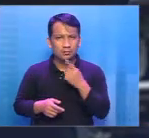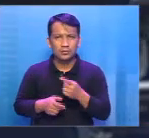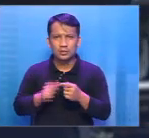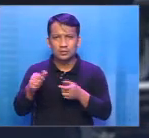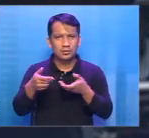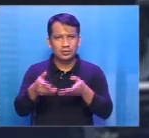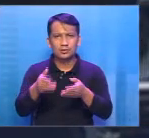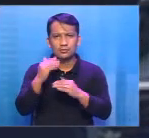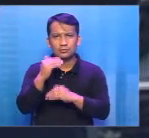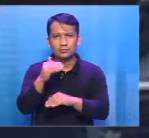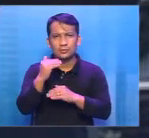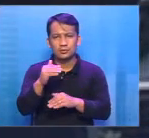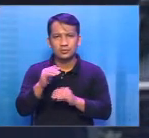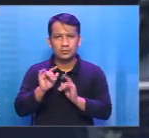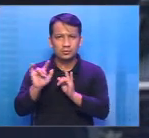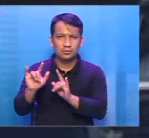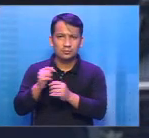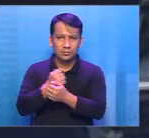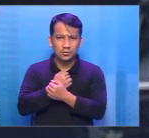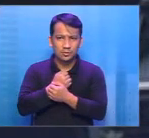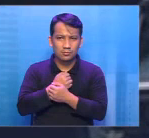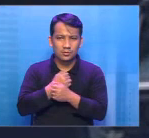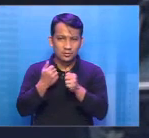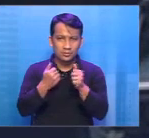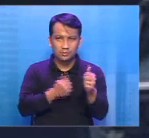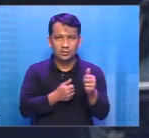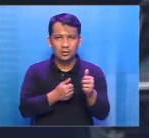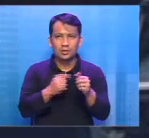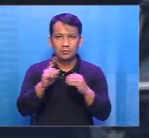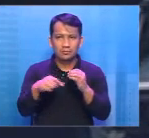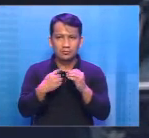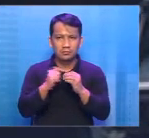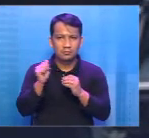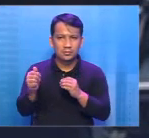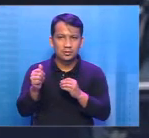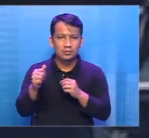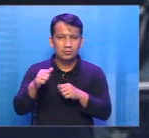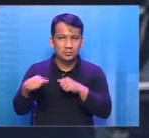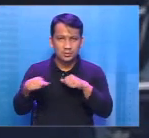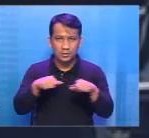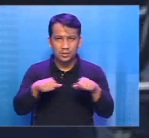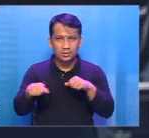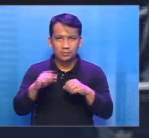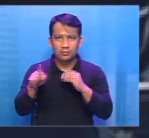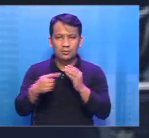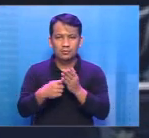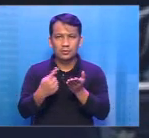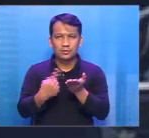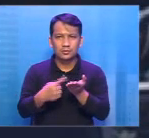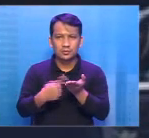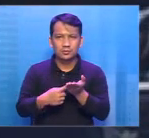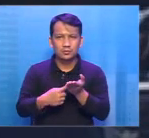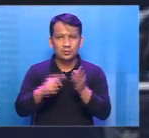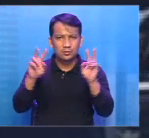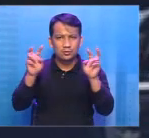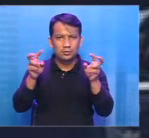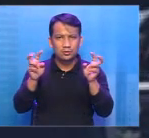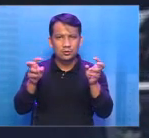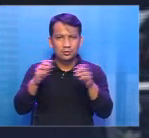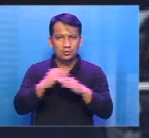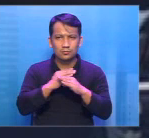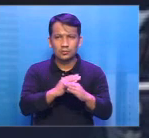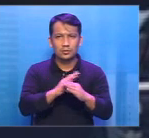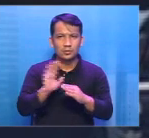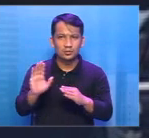dapat ilimita ang pagmamahal sa bansa sa pagsunod lang, kundi sa pagiging aktibo rin sa pagtalakay sa mga isyu na